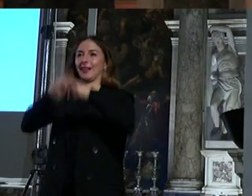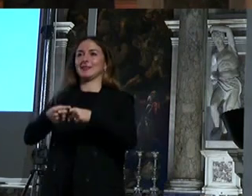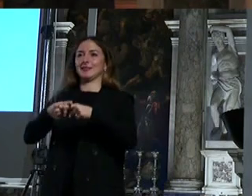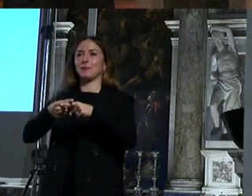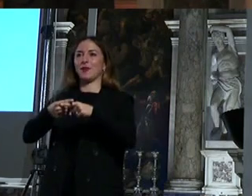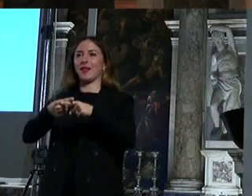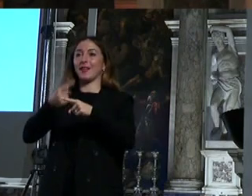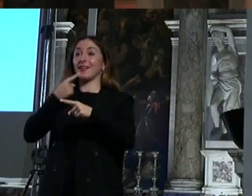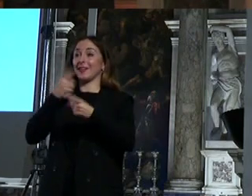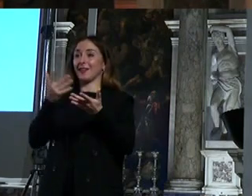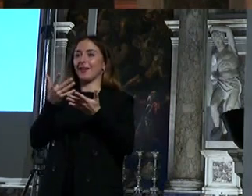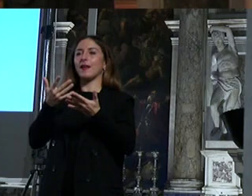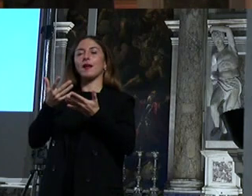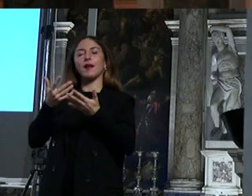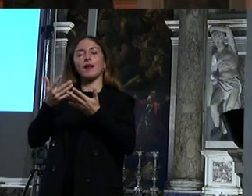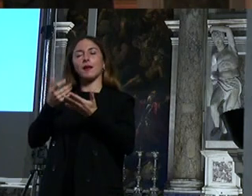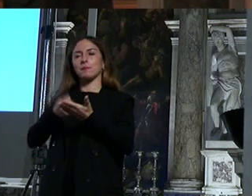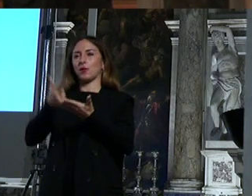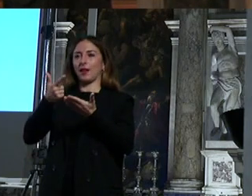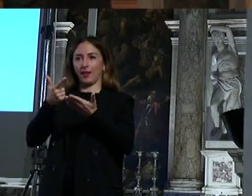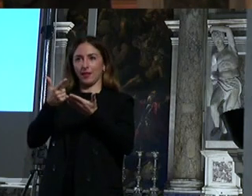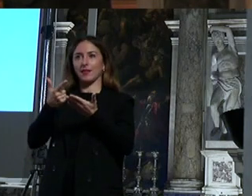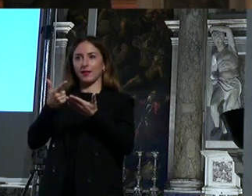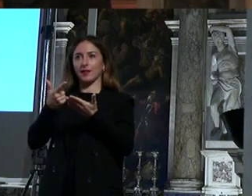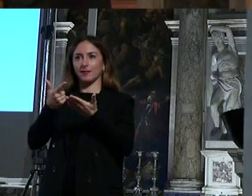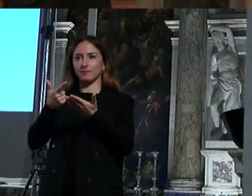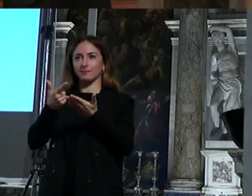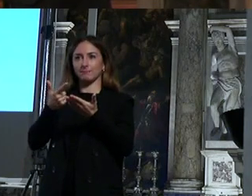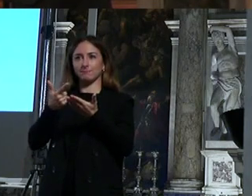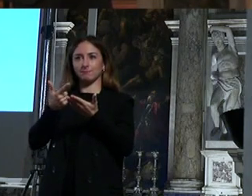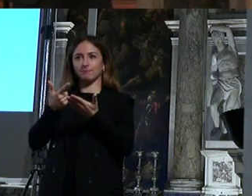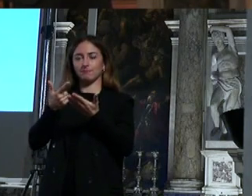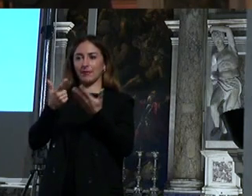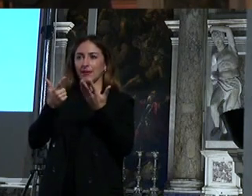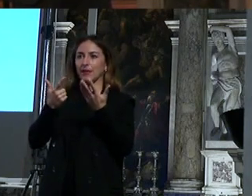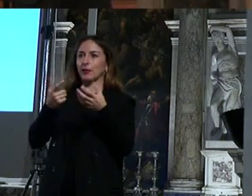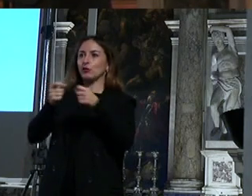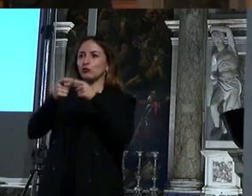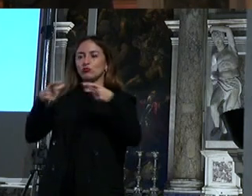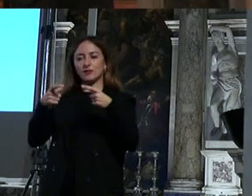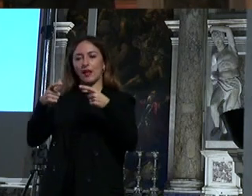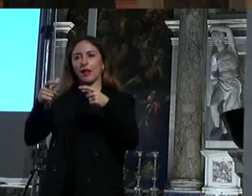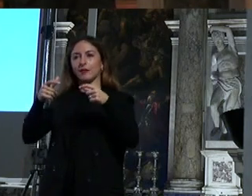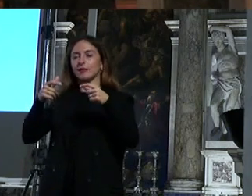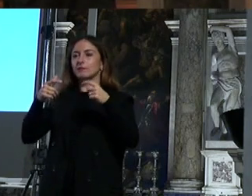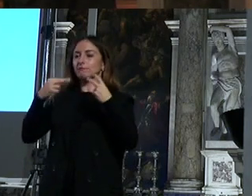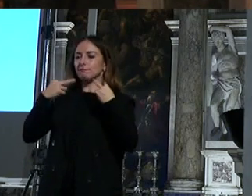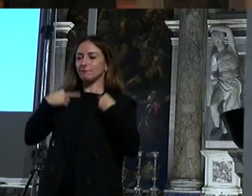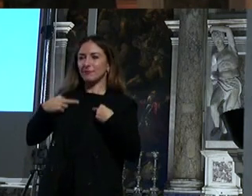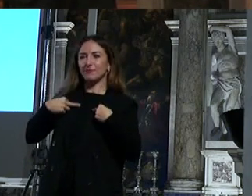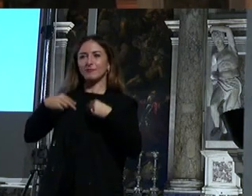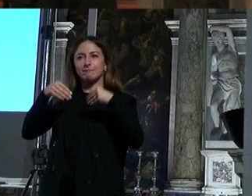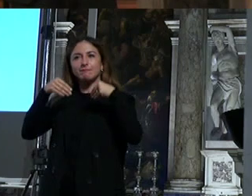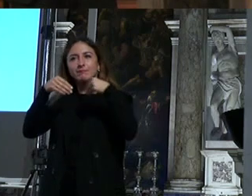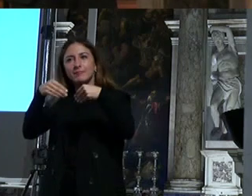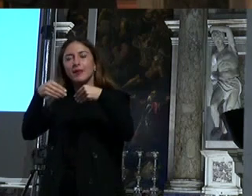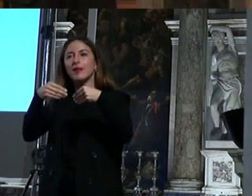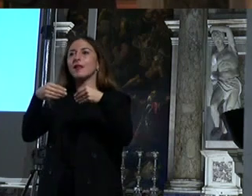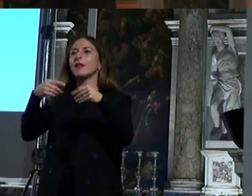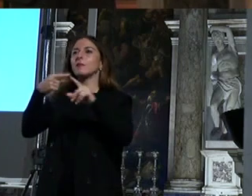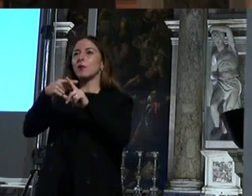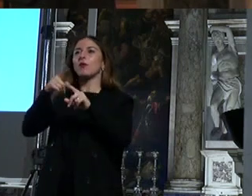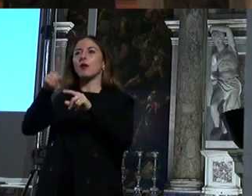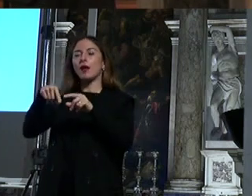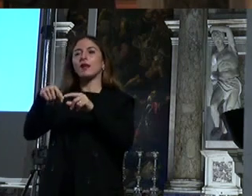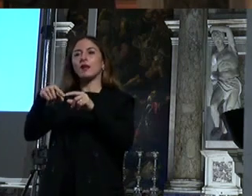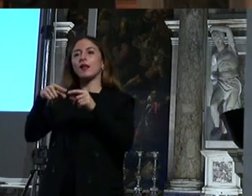sia vivere e stare nella nostra città e riuscire anche ad essere